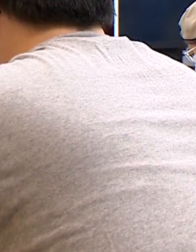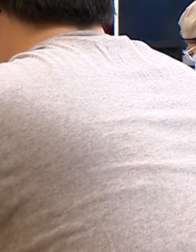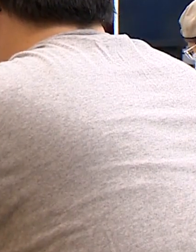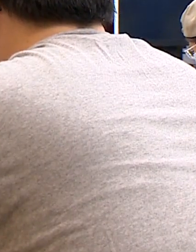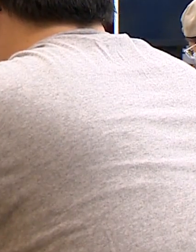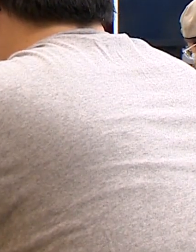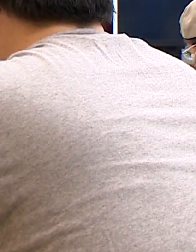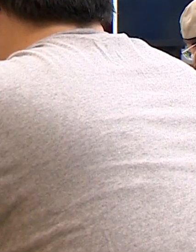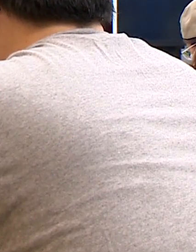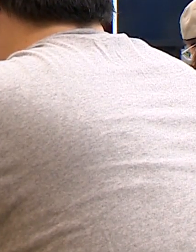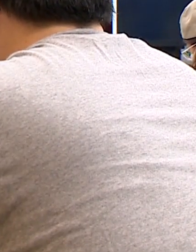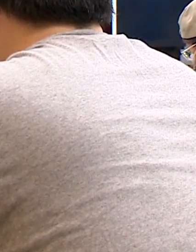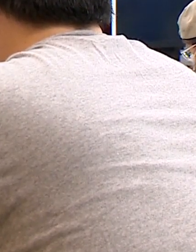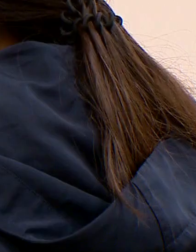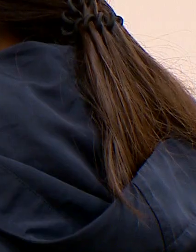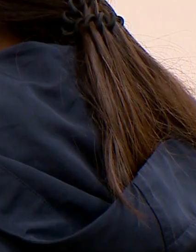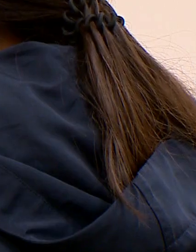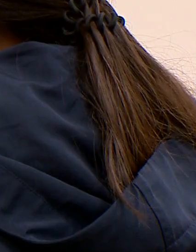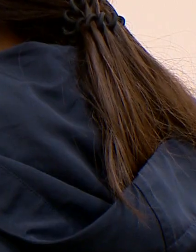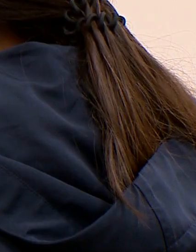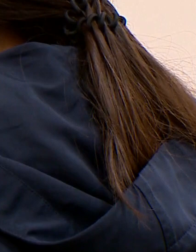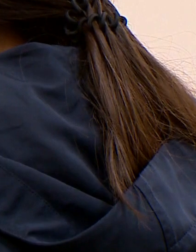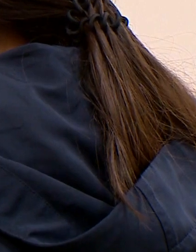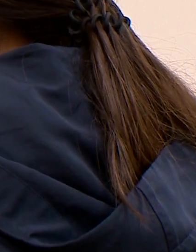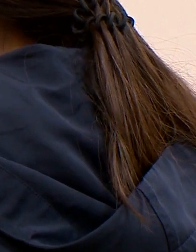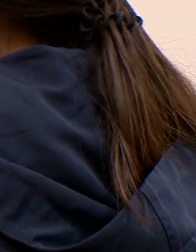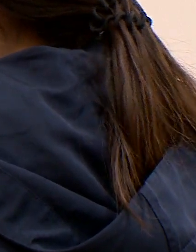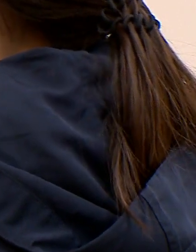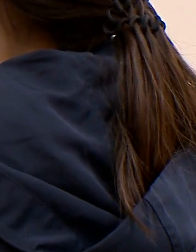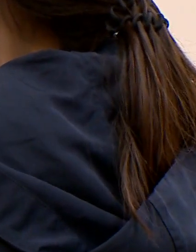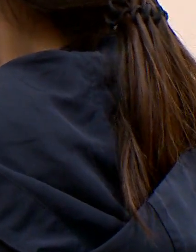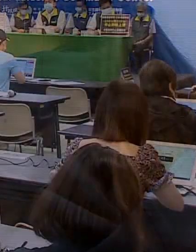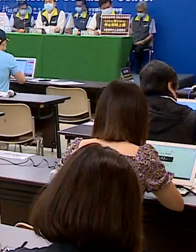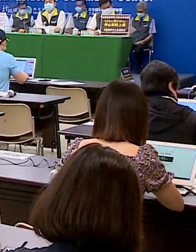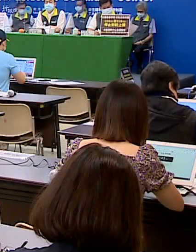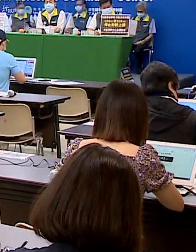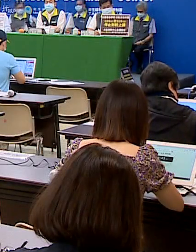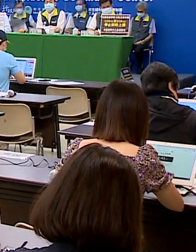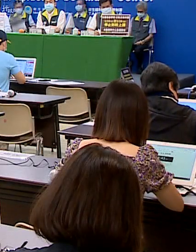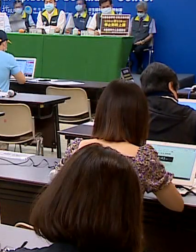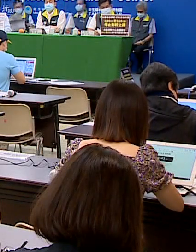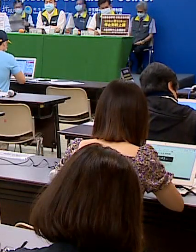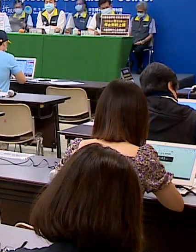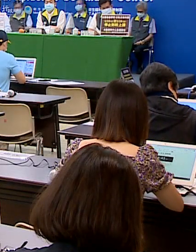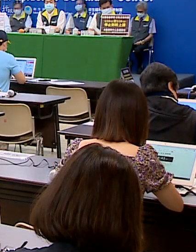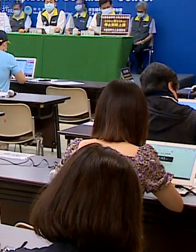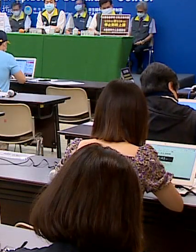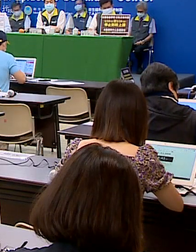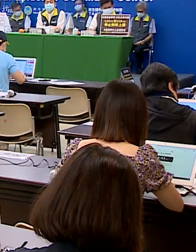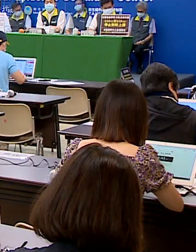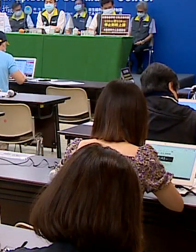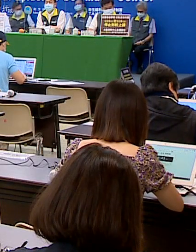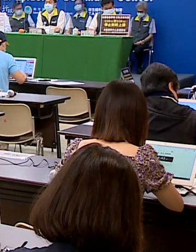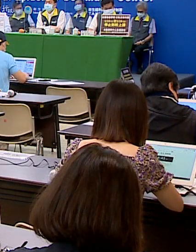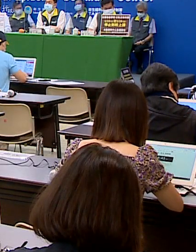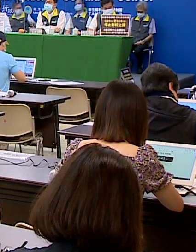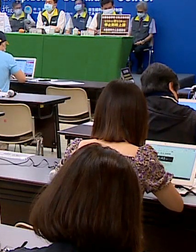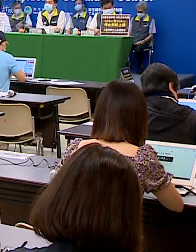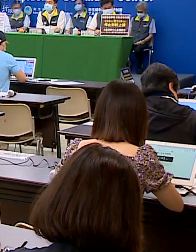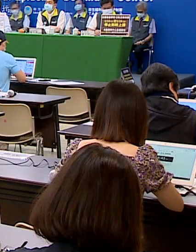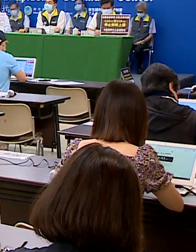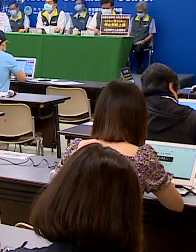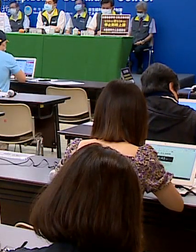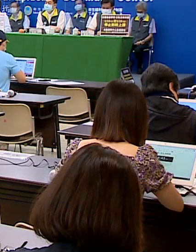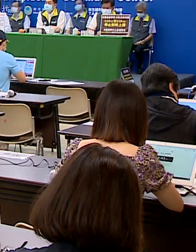择通风良好地方插管，对其他病患也比较安全。新唐人亚太电视林玉堂、黄彦玲，台湾台北报道。